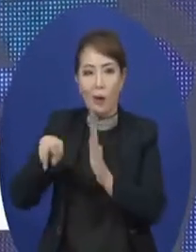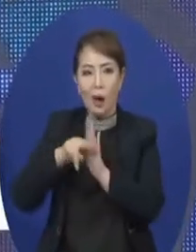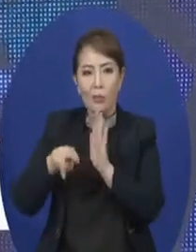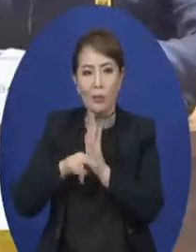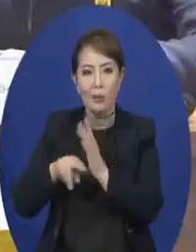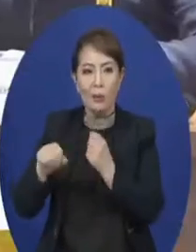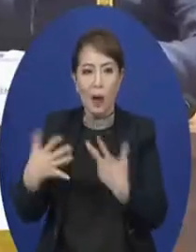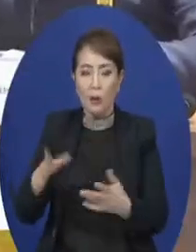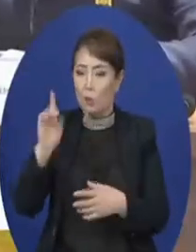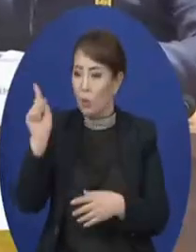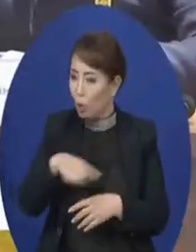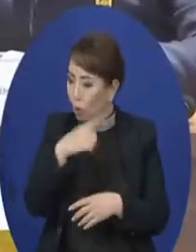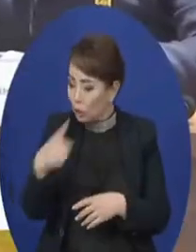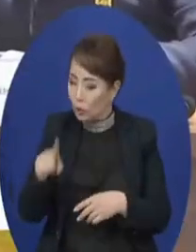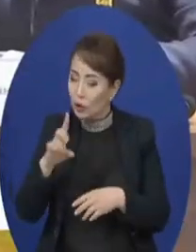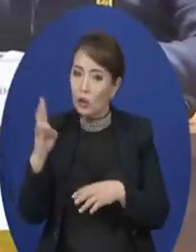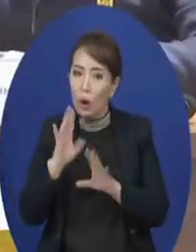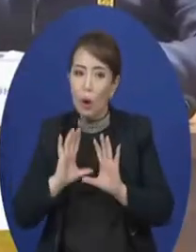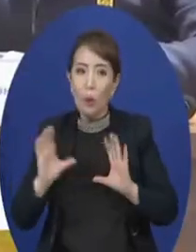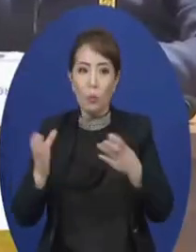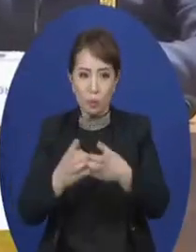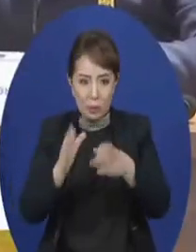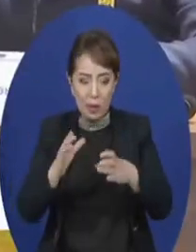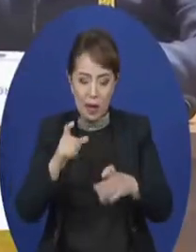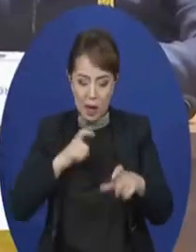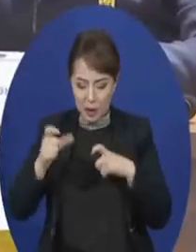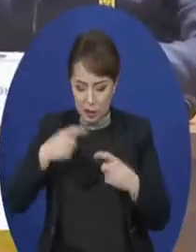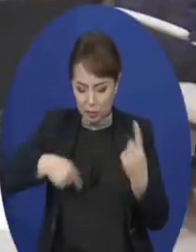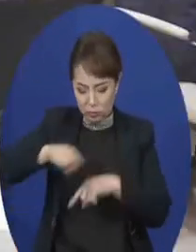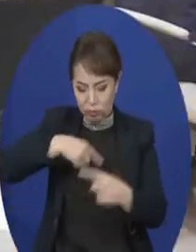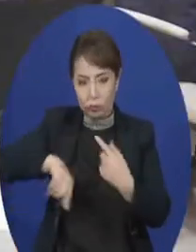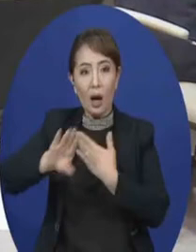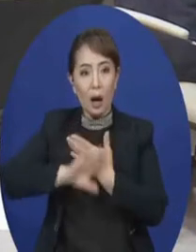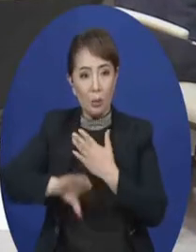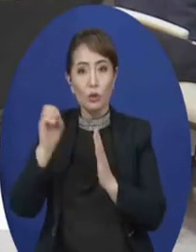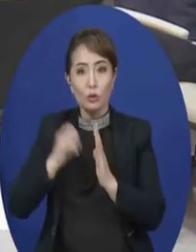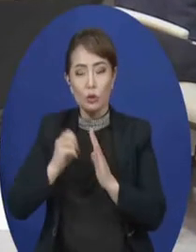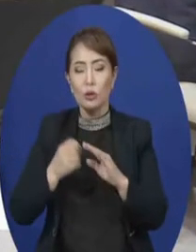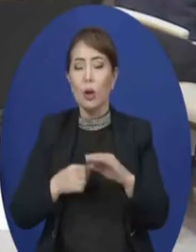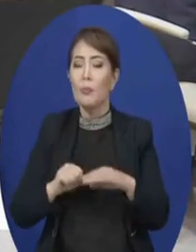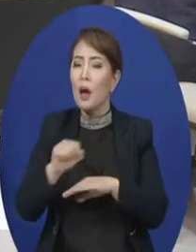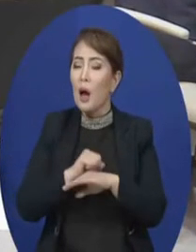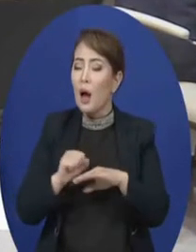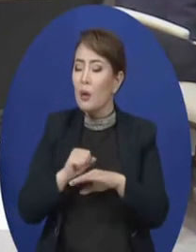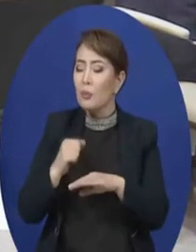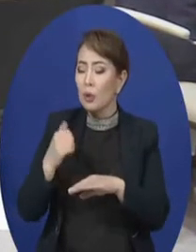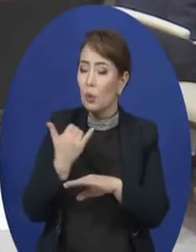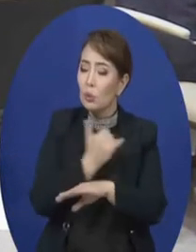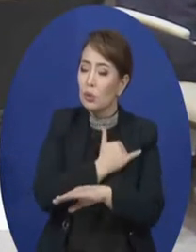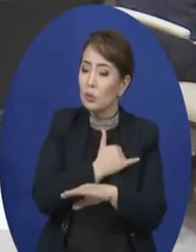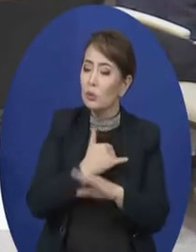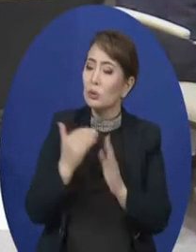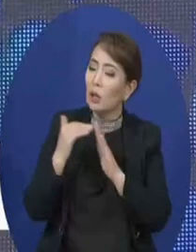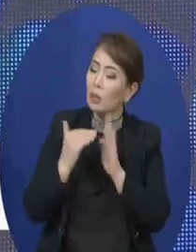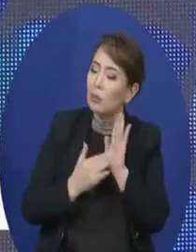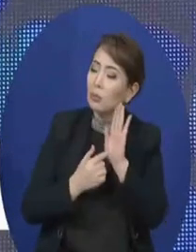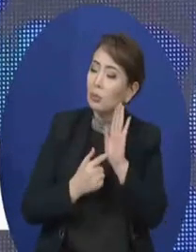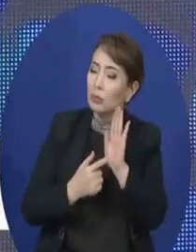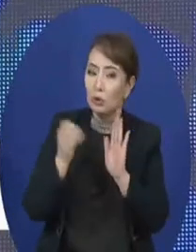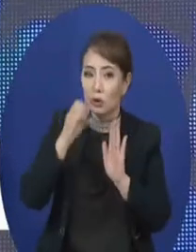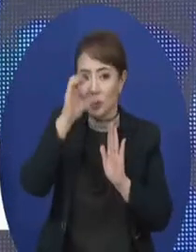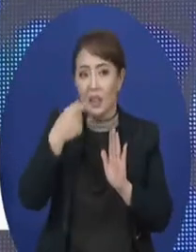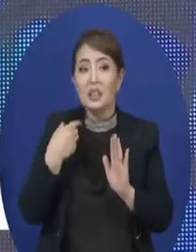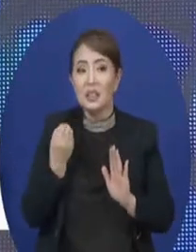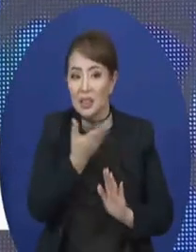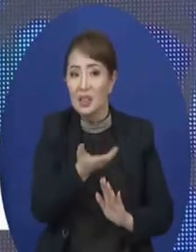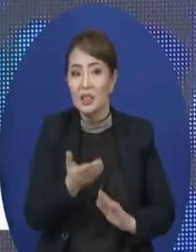Энэ нутаг эрүүл ногоон бүс байж бид эдийн засгийн цусны эргэлтэд хамгаална гэсэн. Аймгийн удирдлагууд тулгарч байгаа асуудлаа ерөнхий сайдад уламжилсан юм.